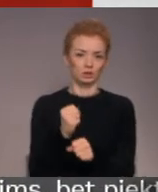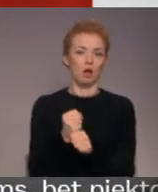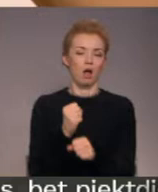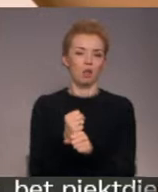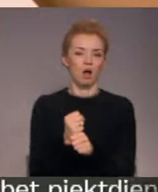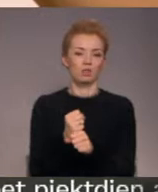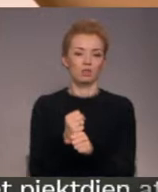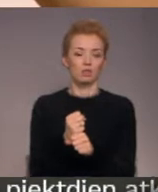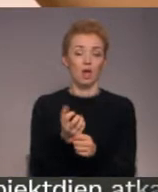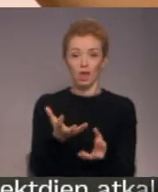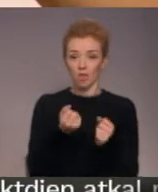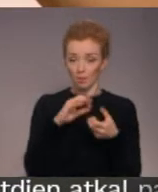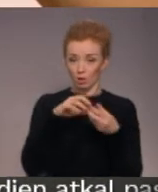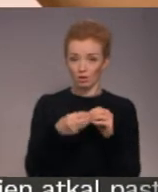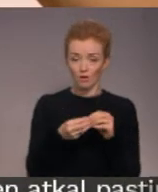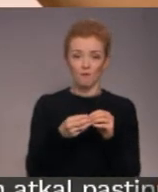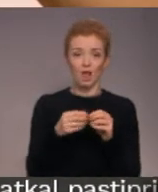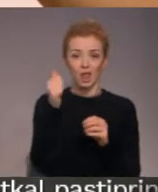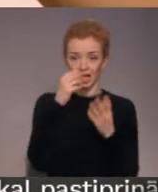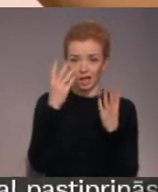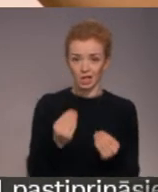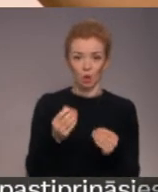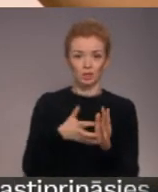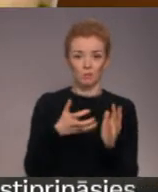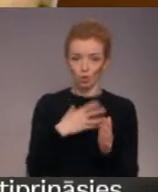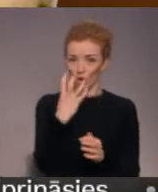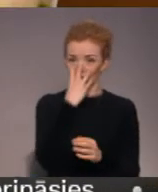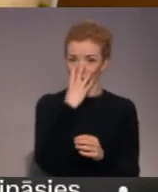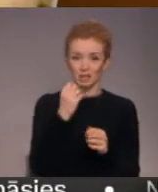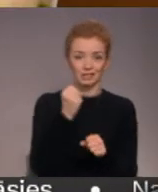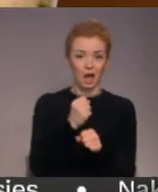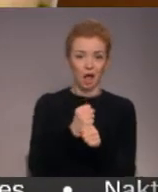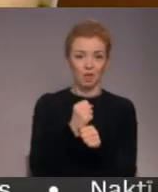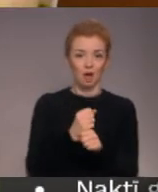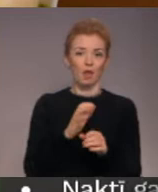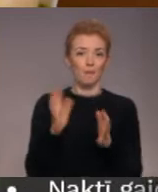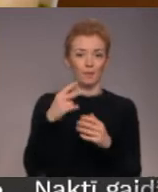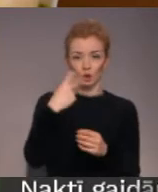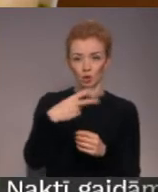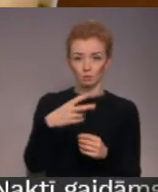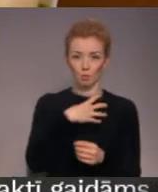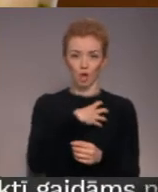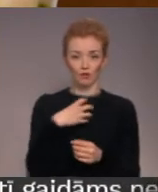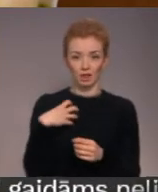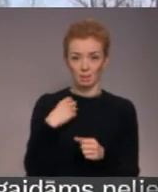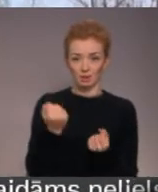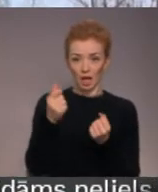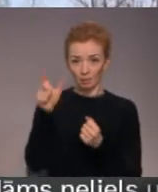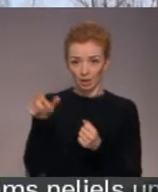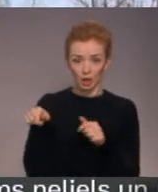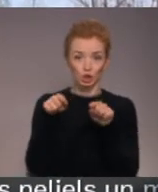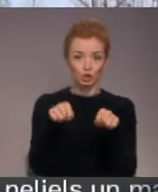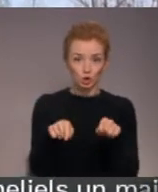Jā. Ņemot vērā, ka ikdienu izmantojot respiratorus strādās aptuveni 20 pašvaldības darbinieki, šo